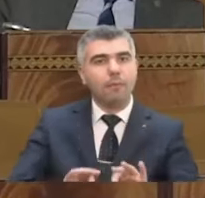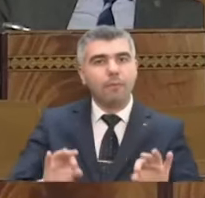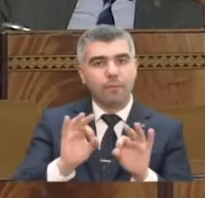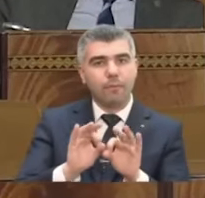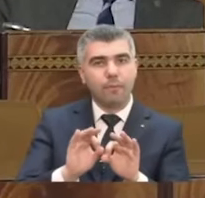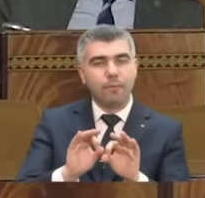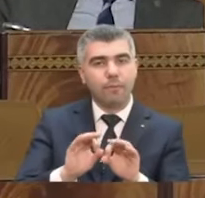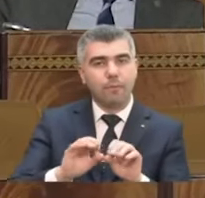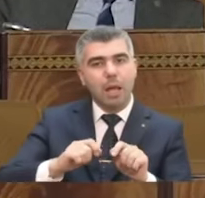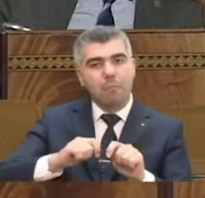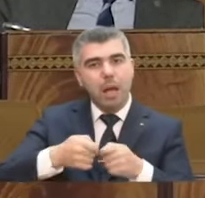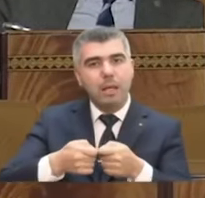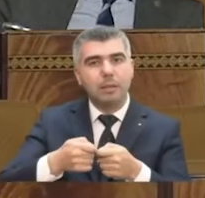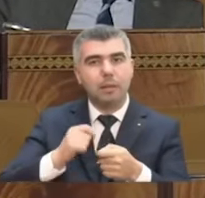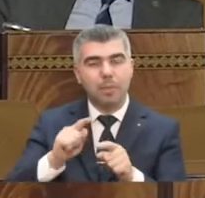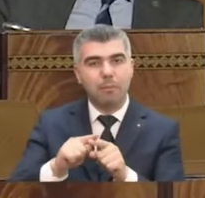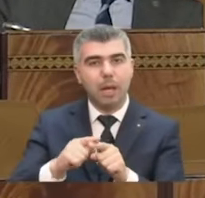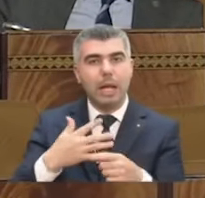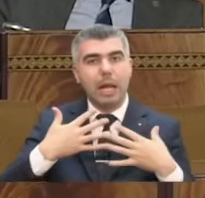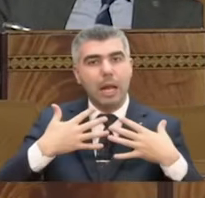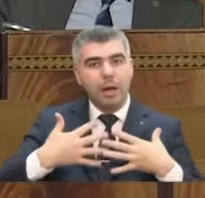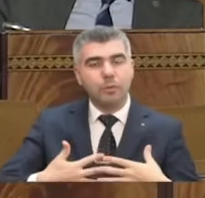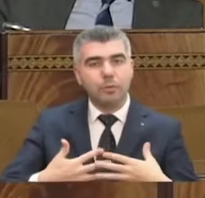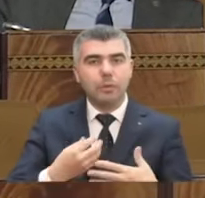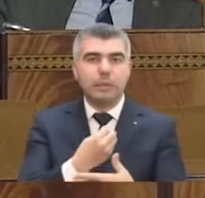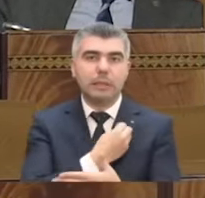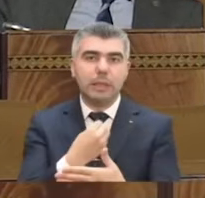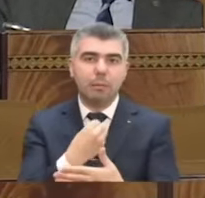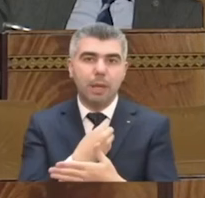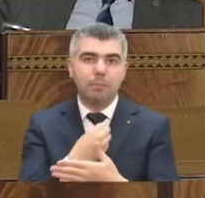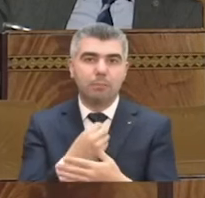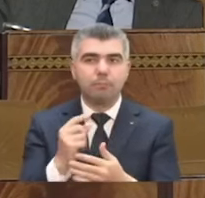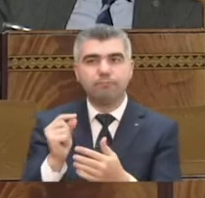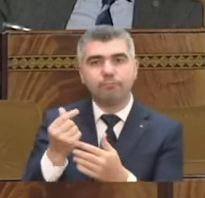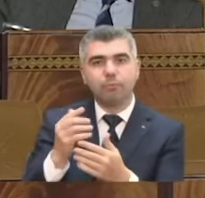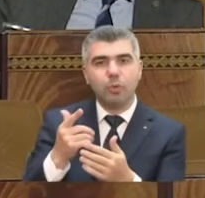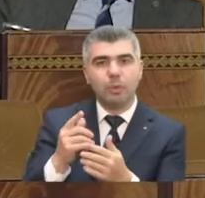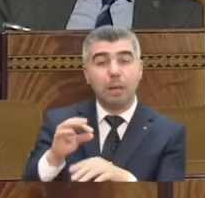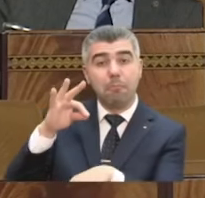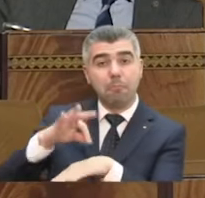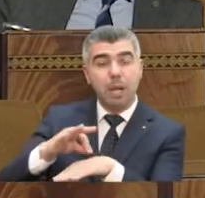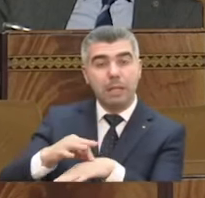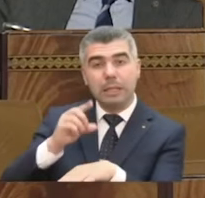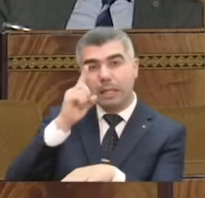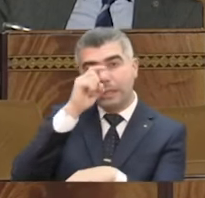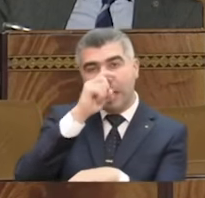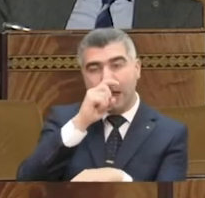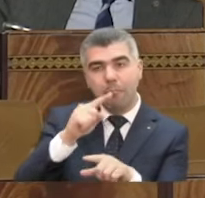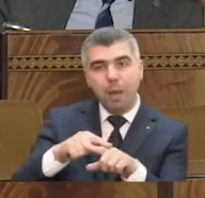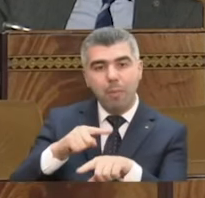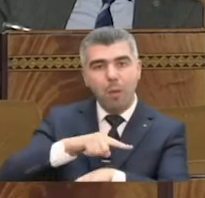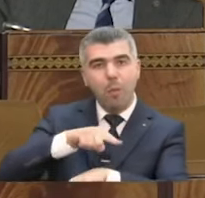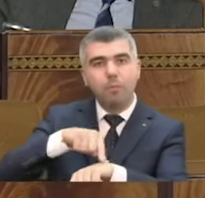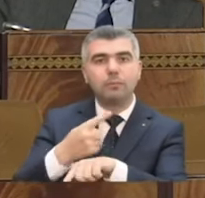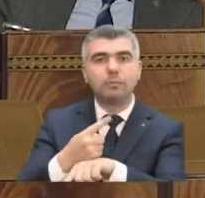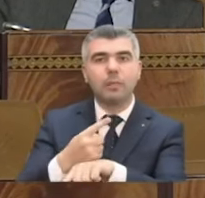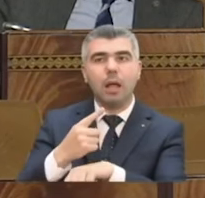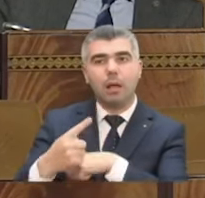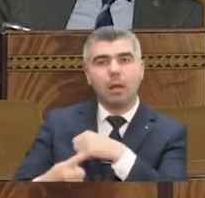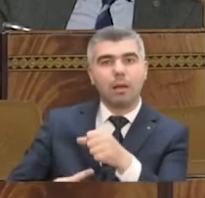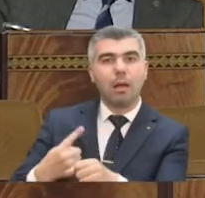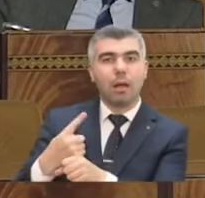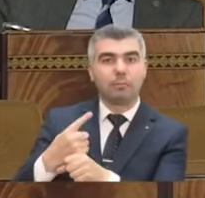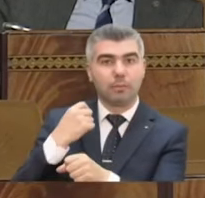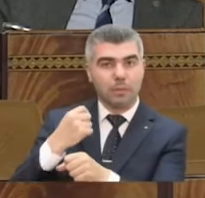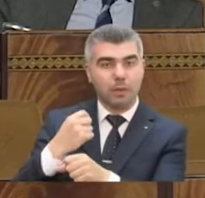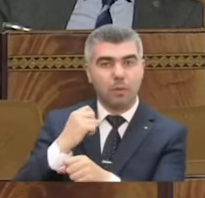خاسرة، قلة الأطر الطبية، الناس تتعاني أمراض خطيرة وخصها تستنى الموعد على عام وعامين. هادشي اللي